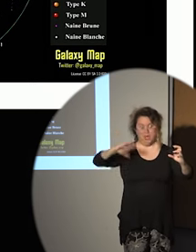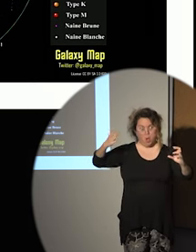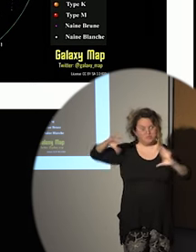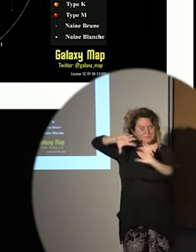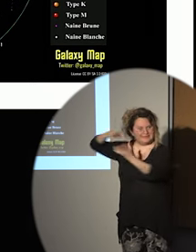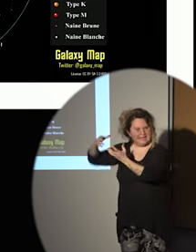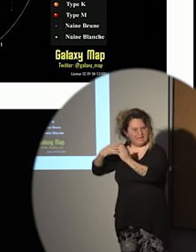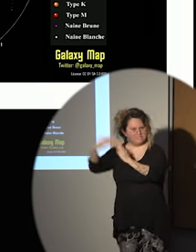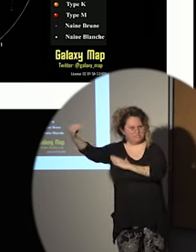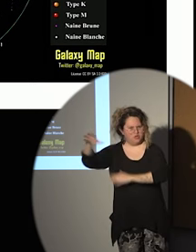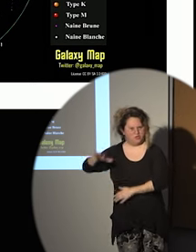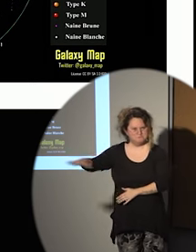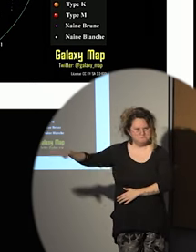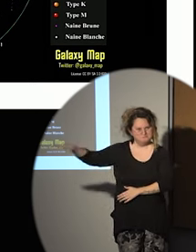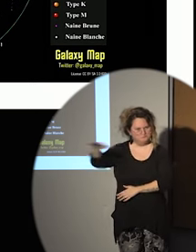passait autour de l'étoile.